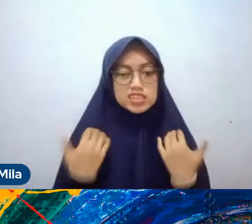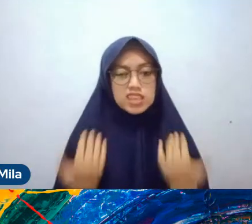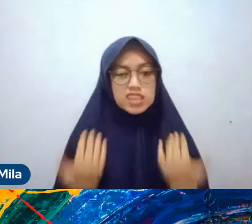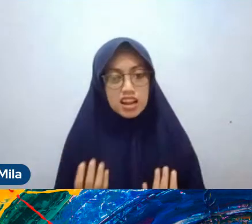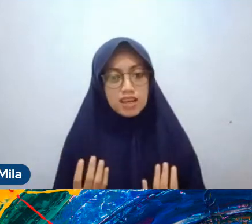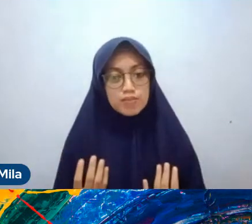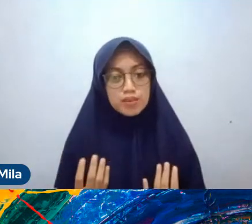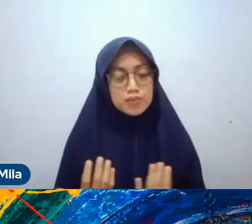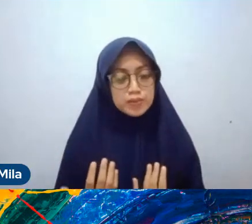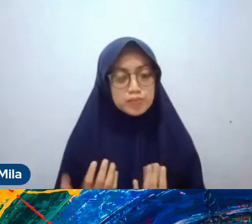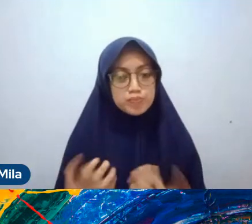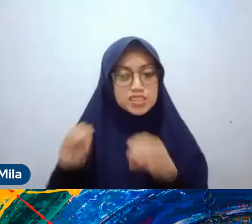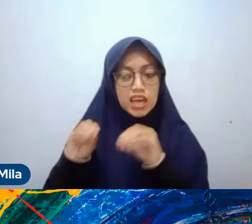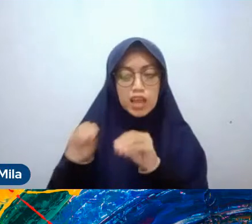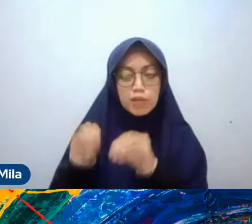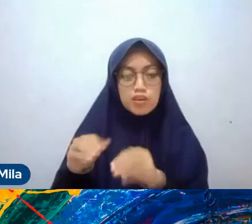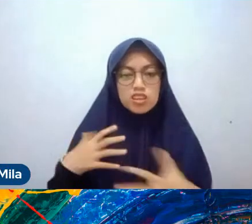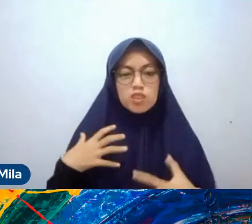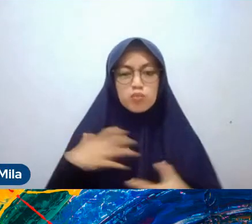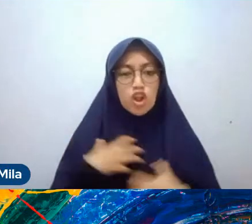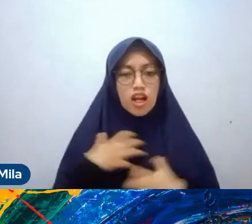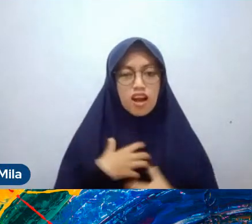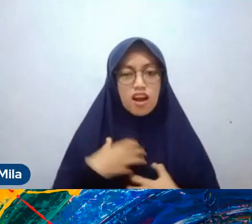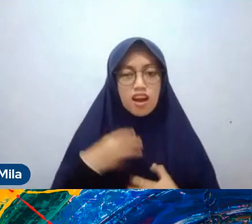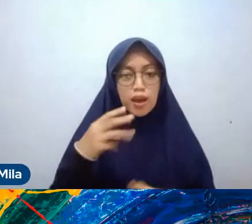anak untuk mengelola emosi dengan baik.